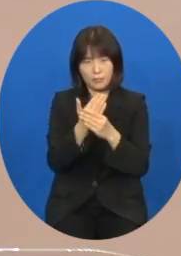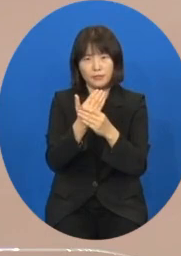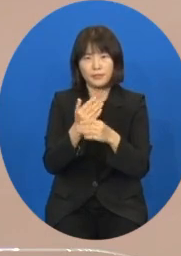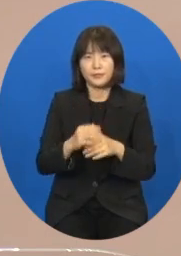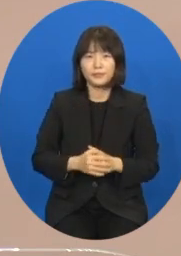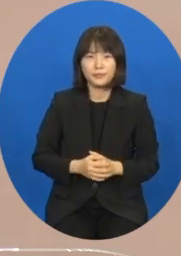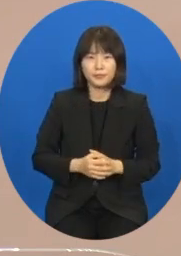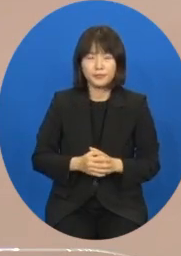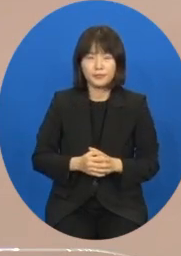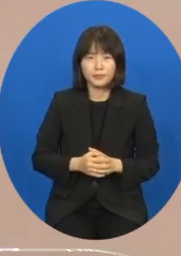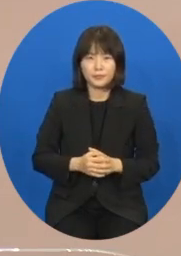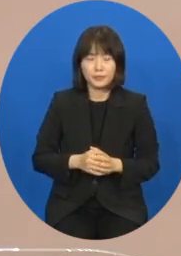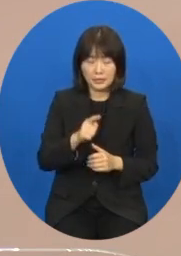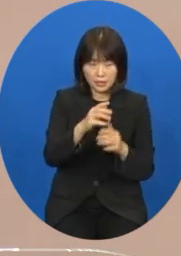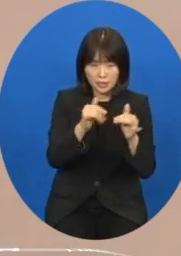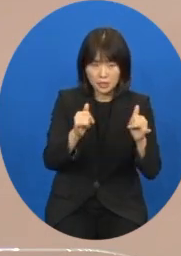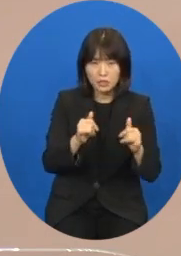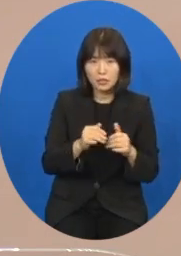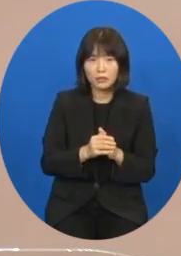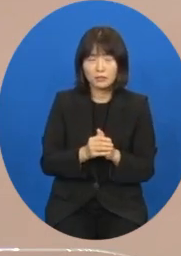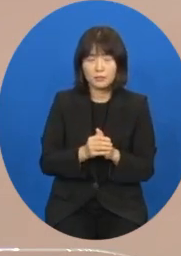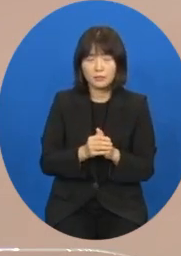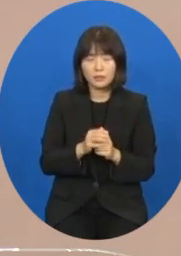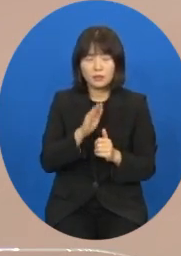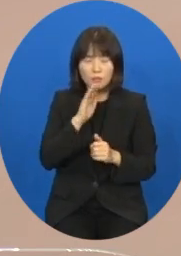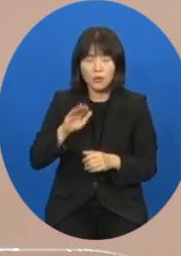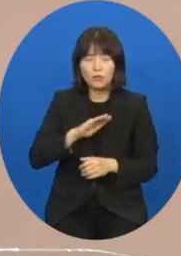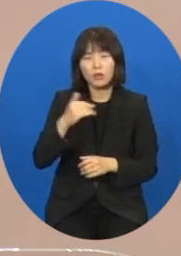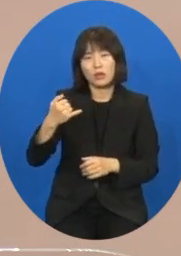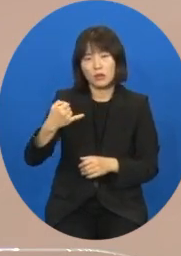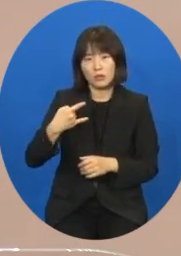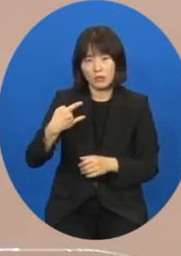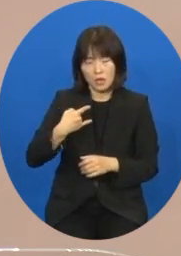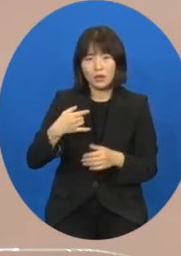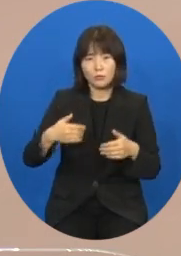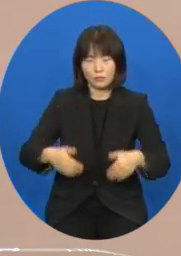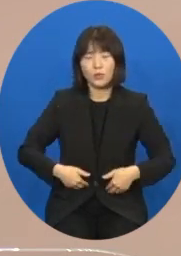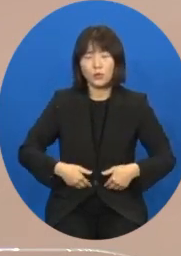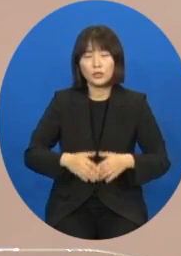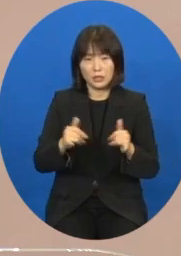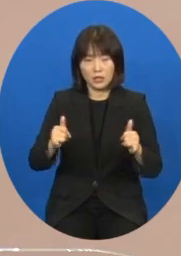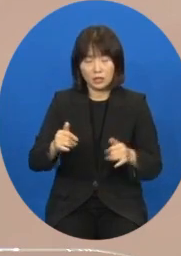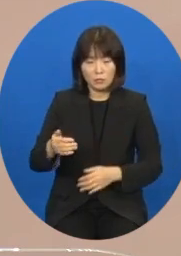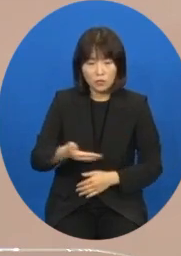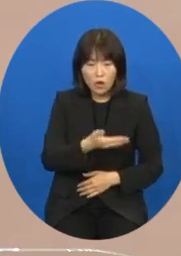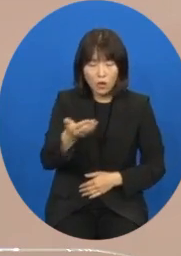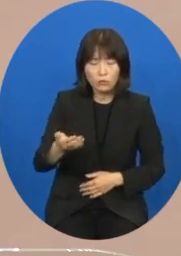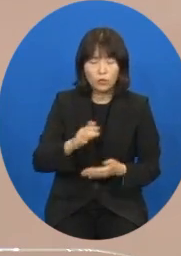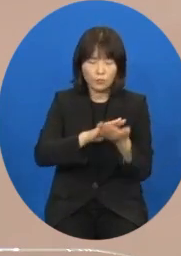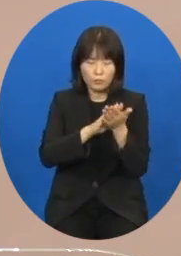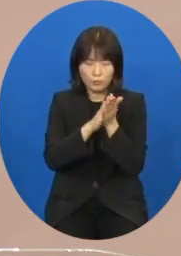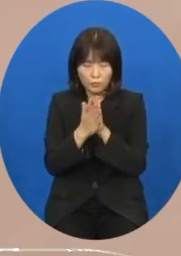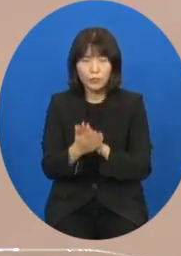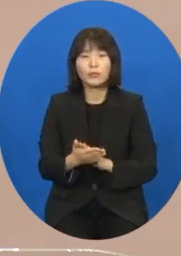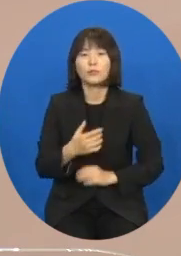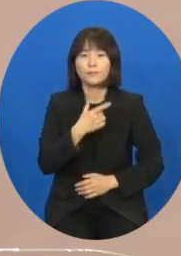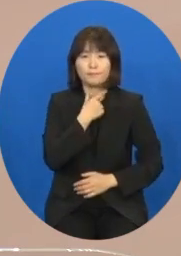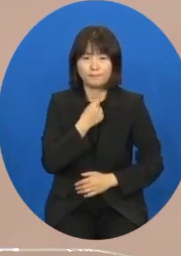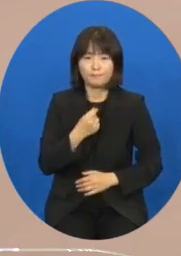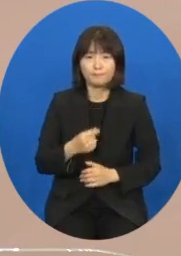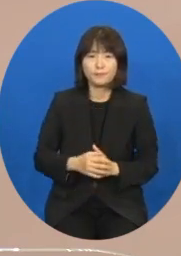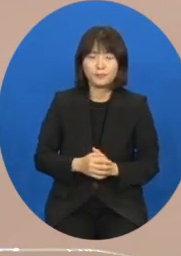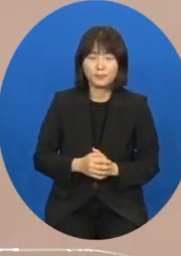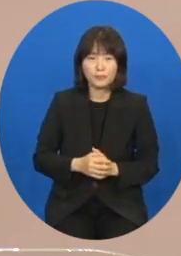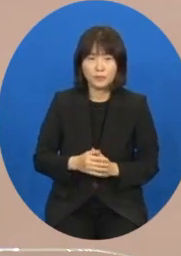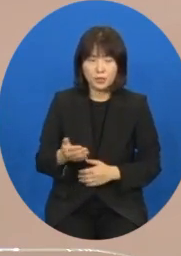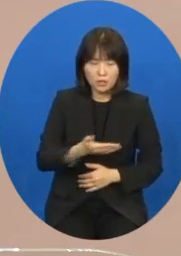이 사람이 지금 우리에게 필요해요. 그리고 여러분이 그렇게 되기를 원합니다. 여러분 환경이 어렵다는 거, 여러분